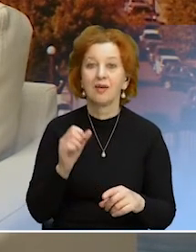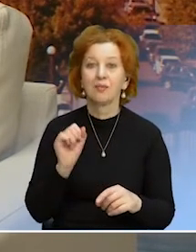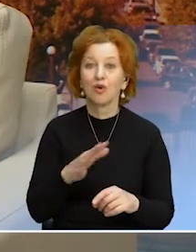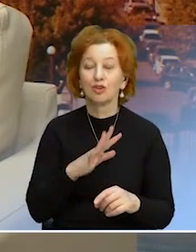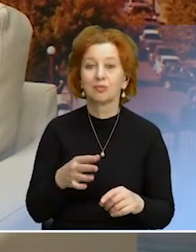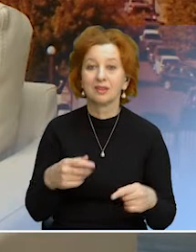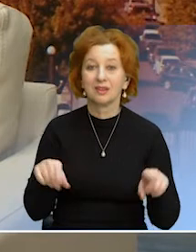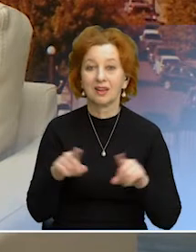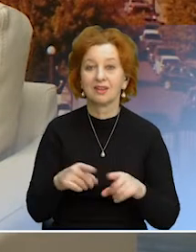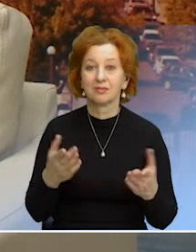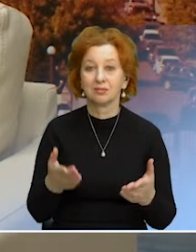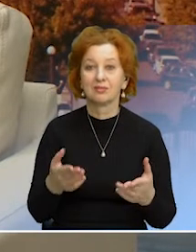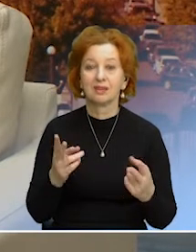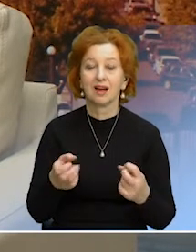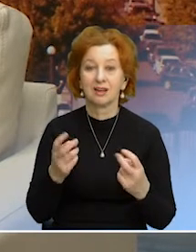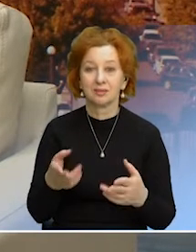таким...